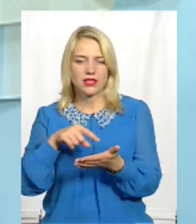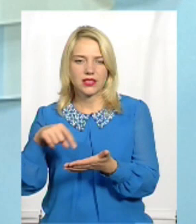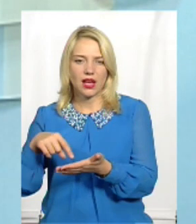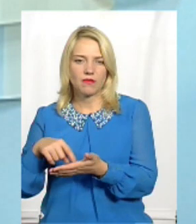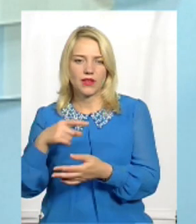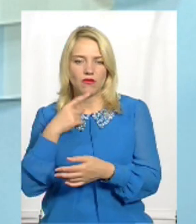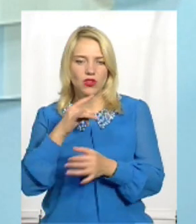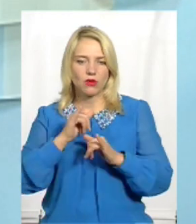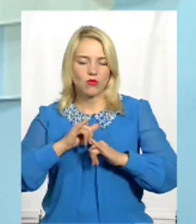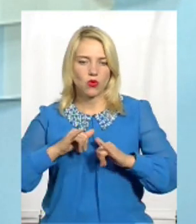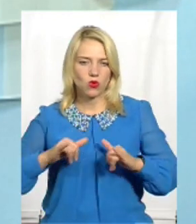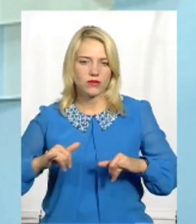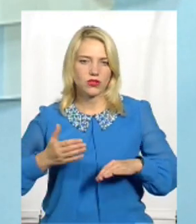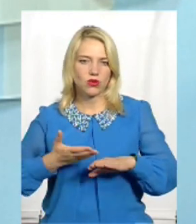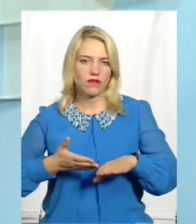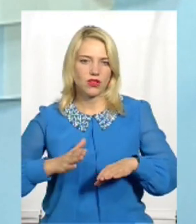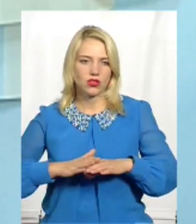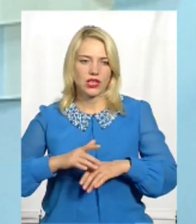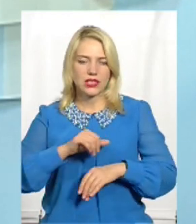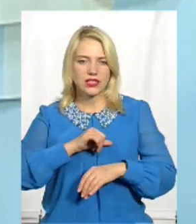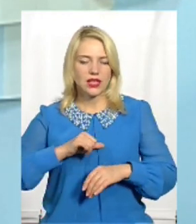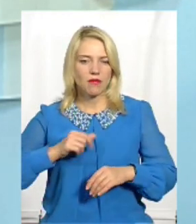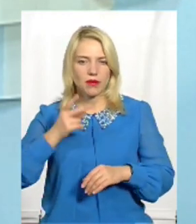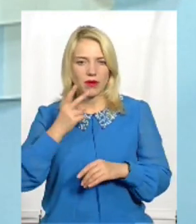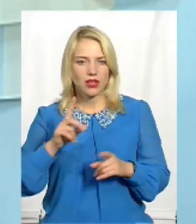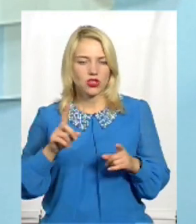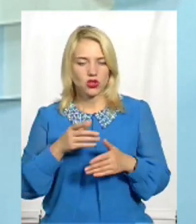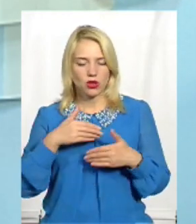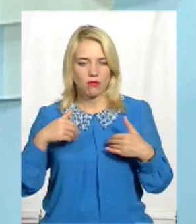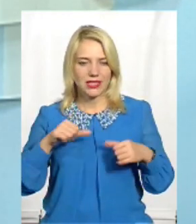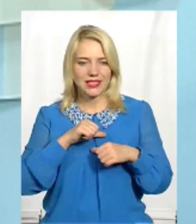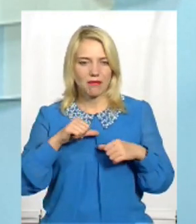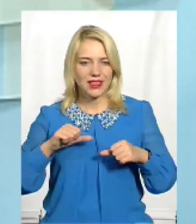говорити про розвиток дуже важко. Хоча ви самі бачите, що ми намагаємося